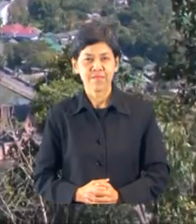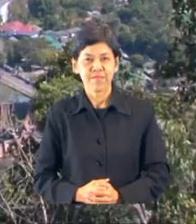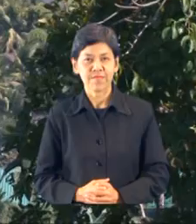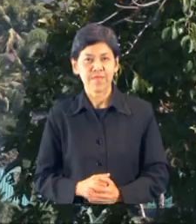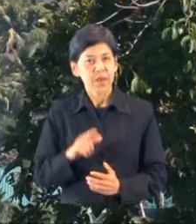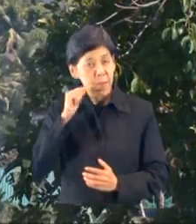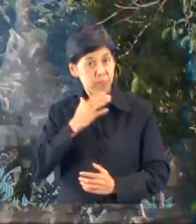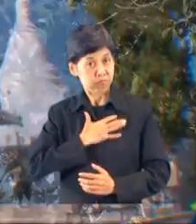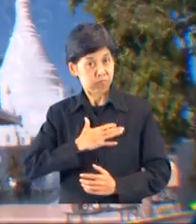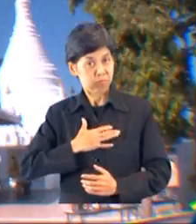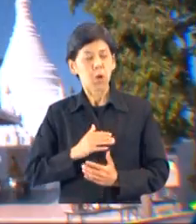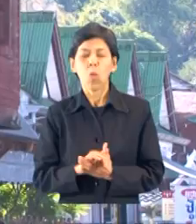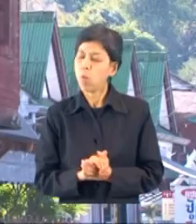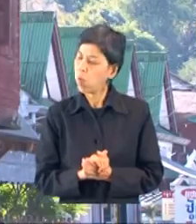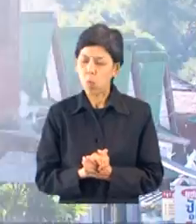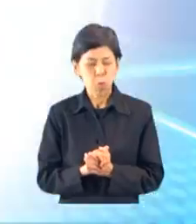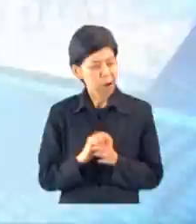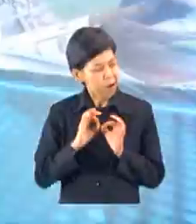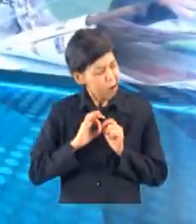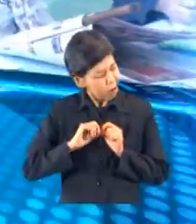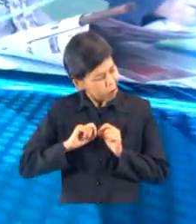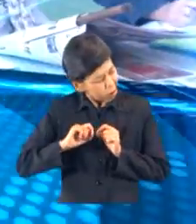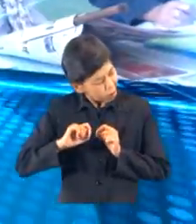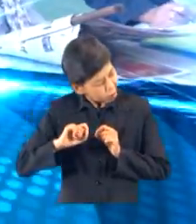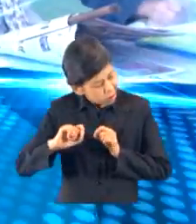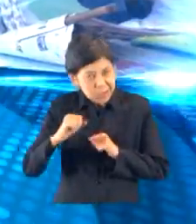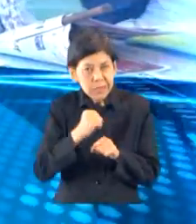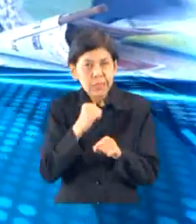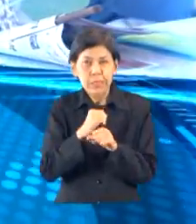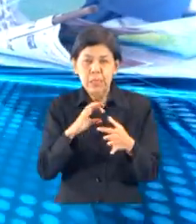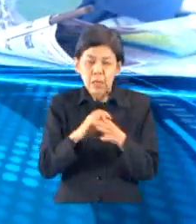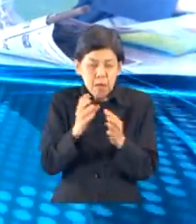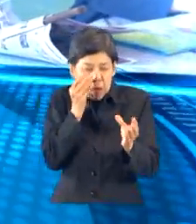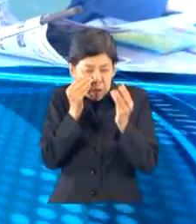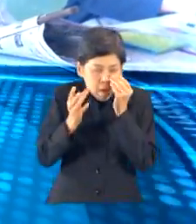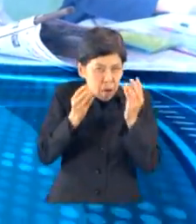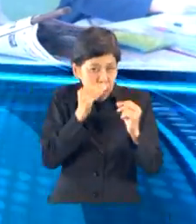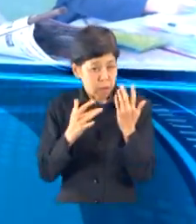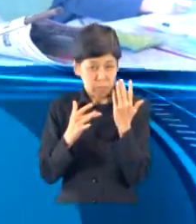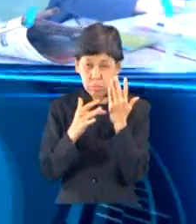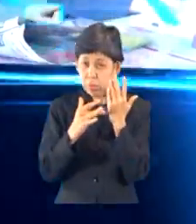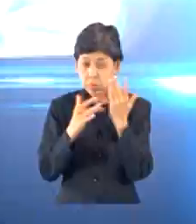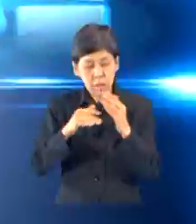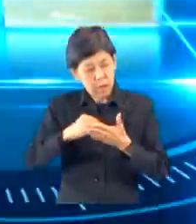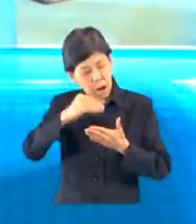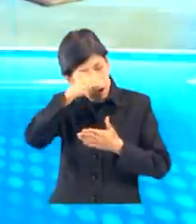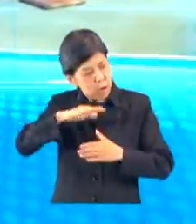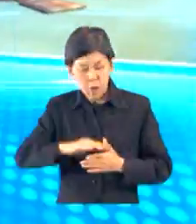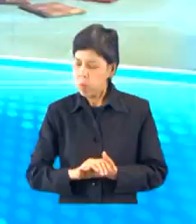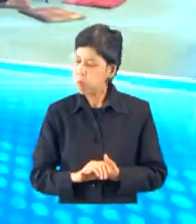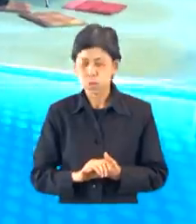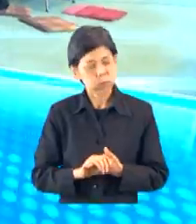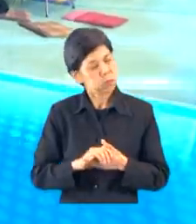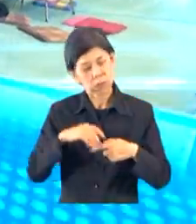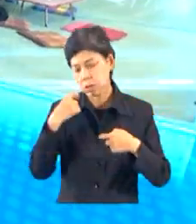แม่ฮ่องสอนเป็นจังหวัดที่อยู่ห่างไกลโอกาสในการเข้าถึงข้อมูลความรู้ผ่านเทคโนโลยีของเด็กนักเรียนที่นี่จึงเป็น